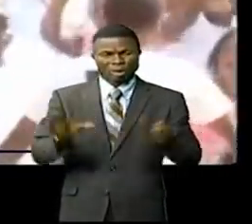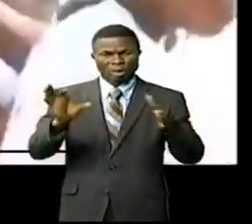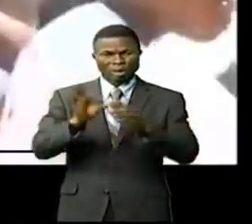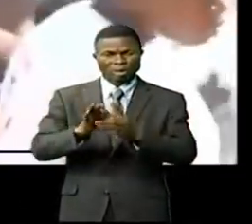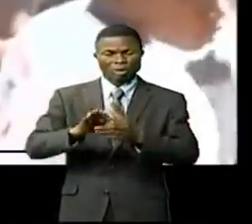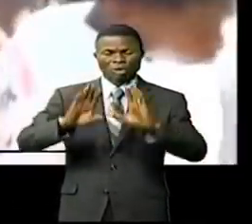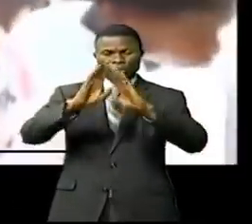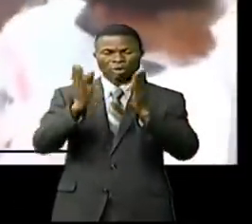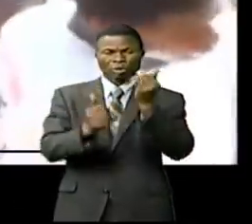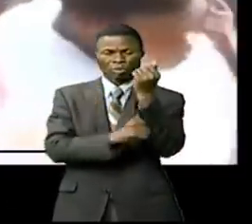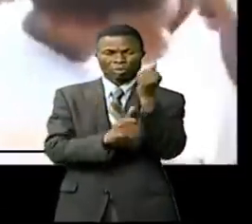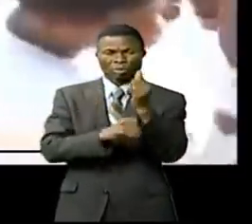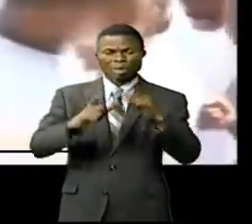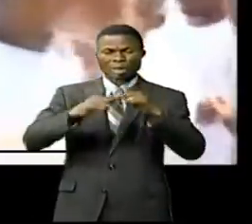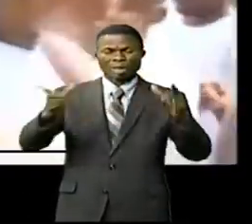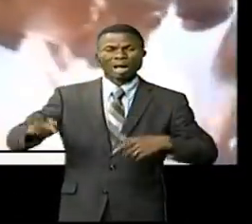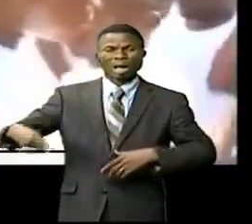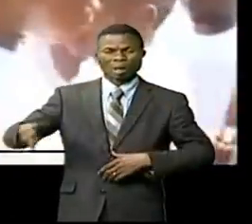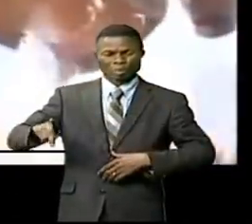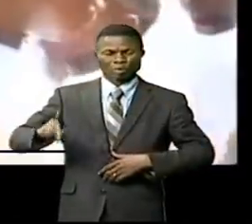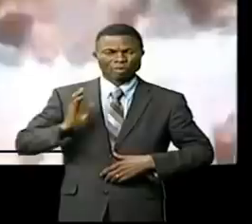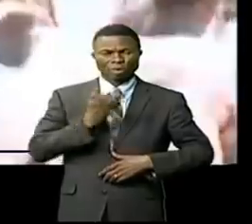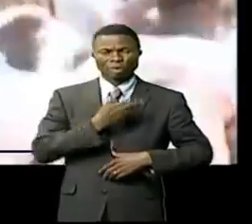habitant de la plus grande province du pays.